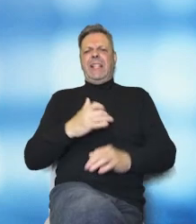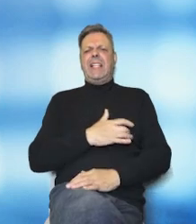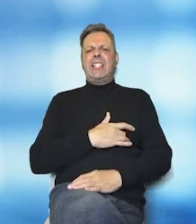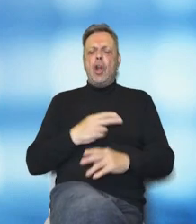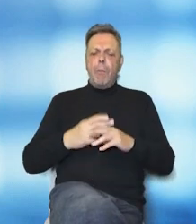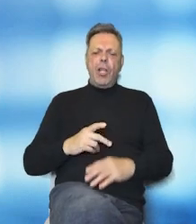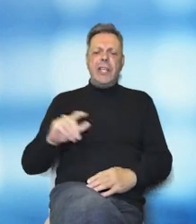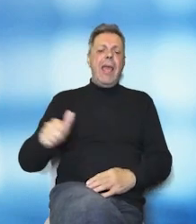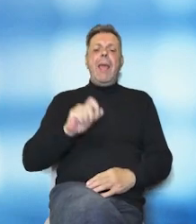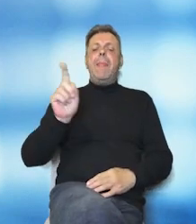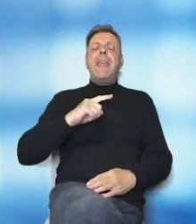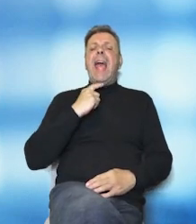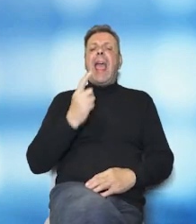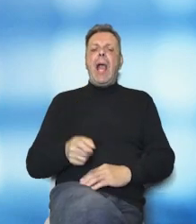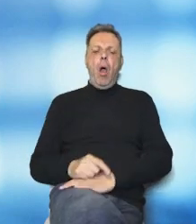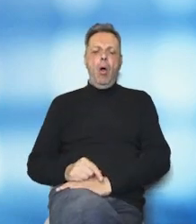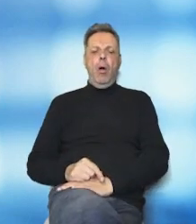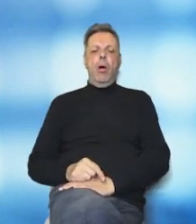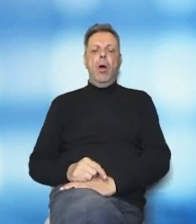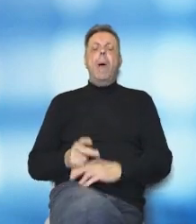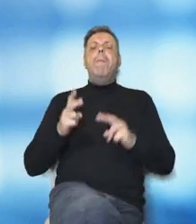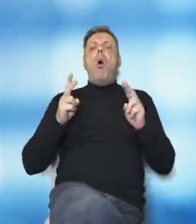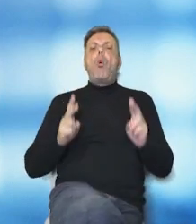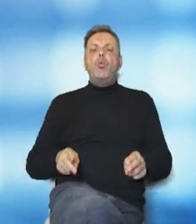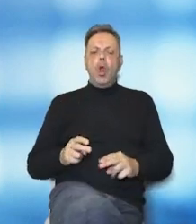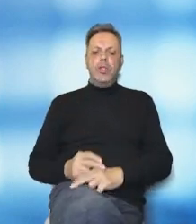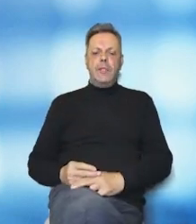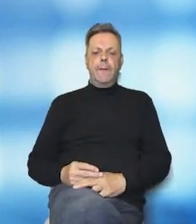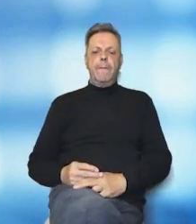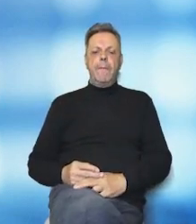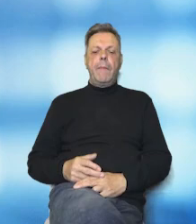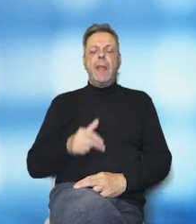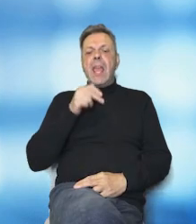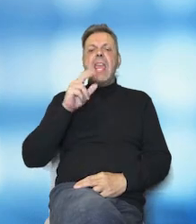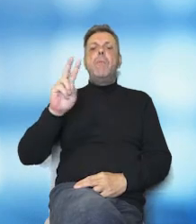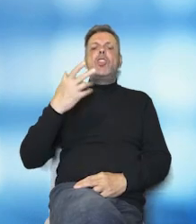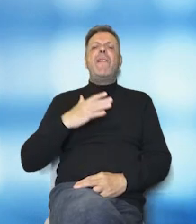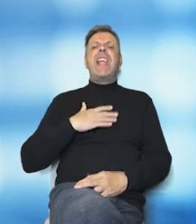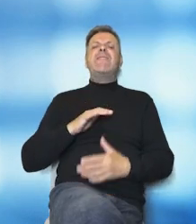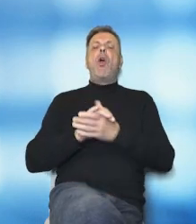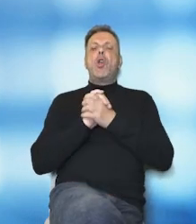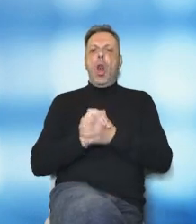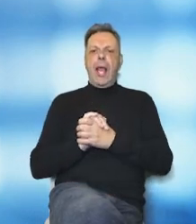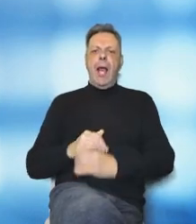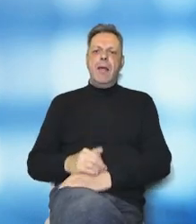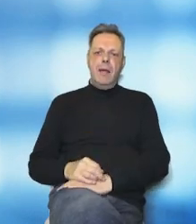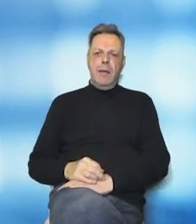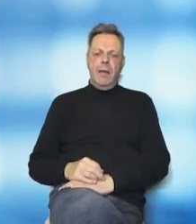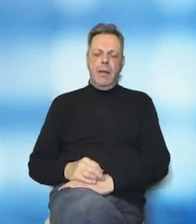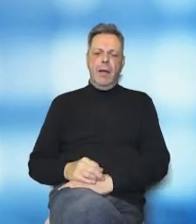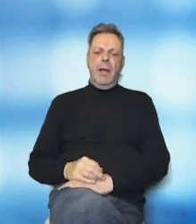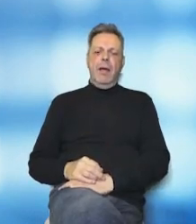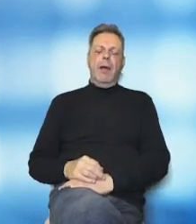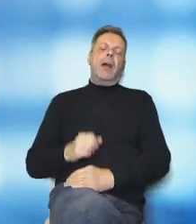jednom trenutku nije spomenuo mogućnost i pozivanje svojih kolega, evo, da